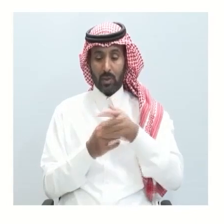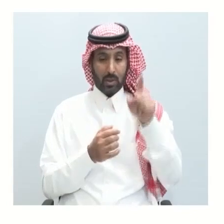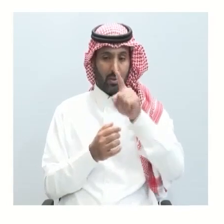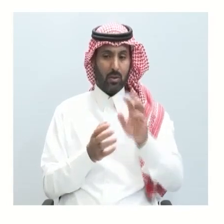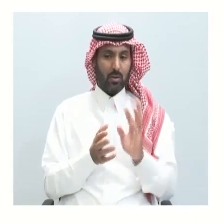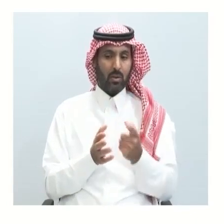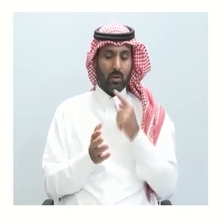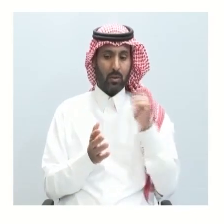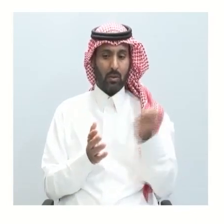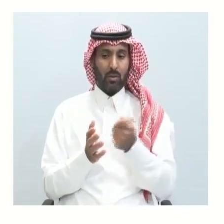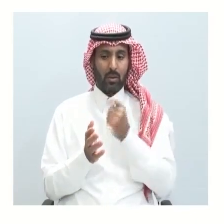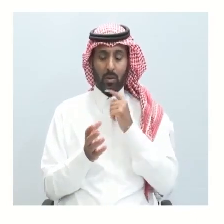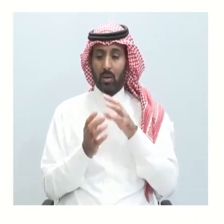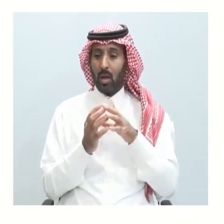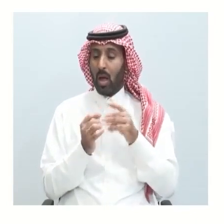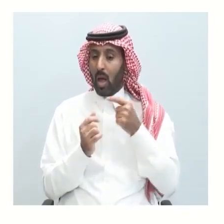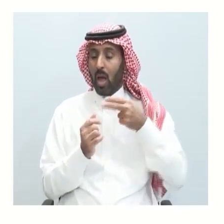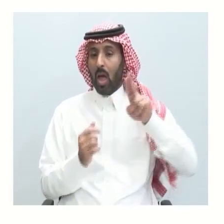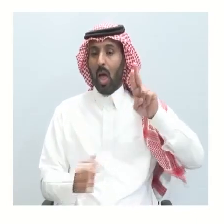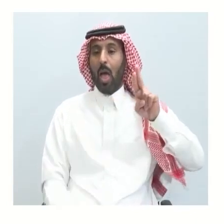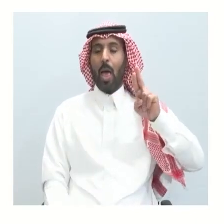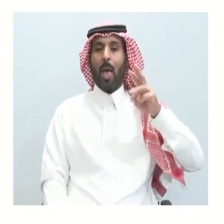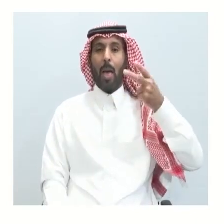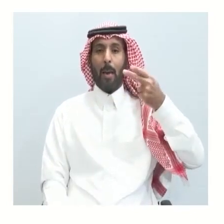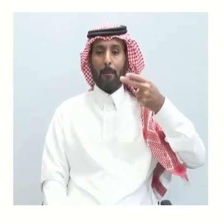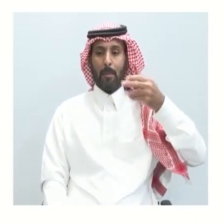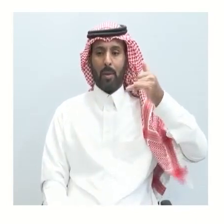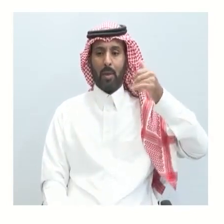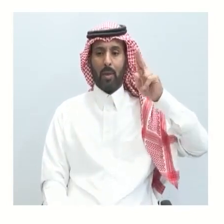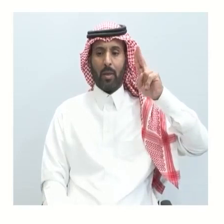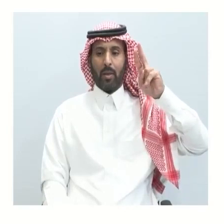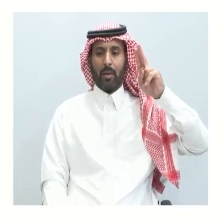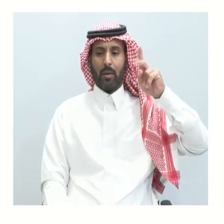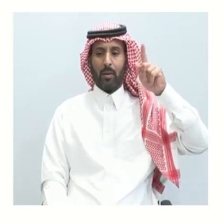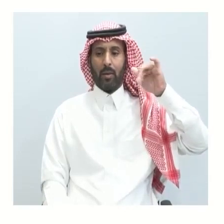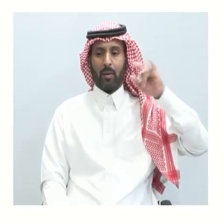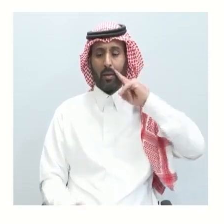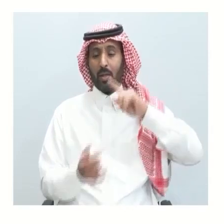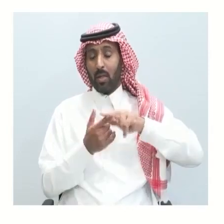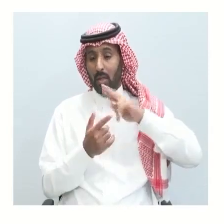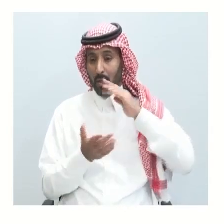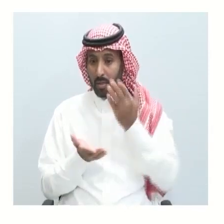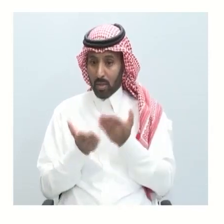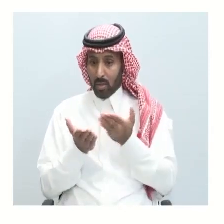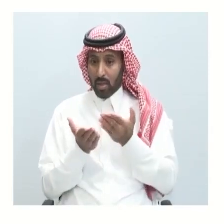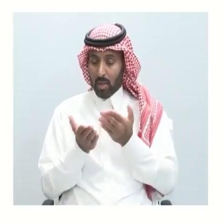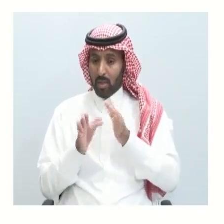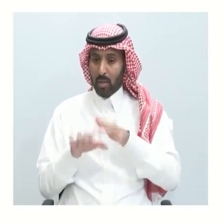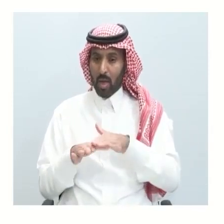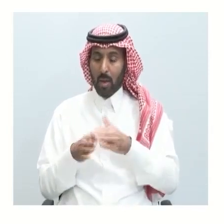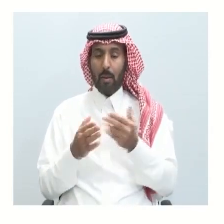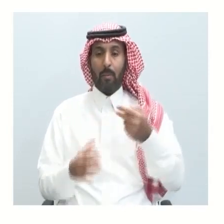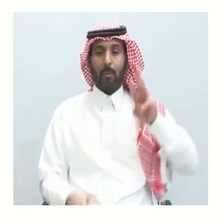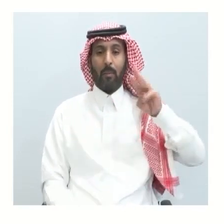يقول اكتب تعبير ثابت الاتزان لهذا التفاعل. إذن أعطاني الآن التفاعل وقال تفاعل